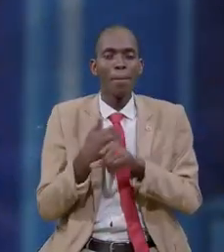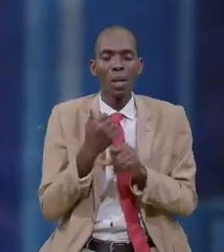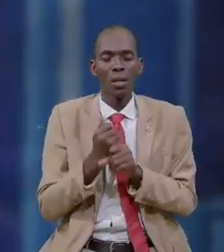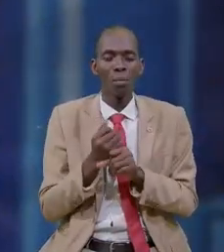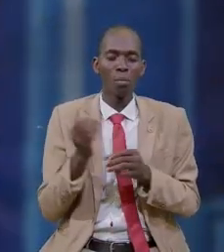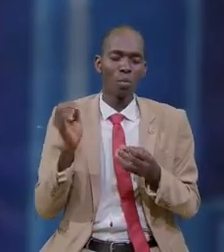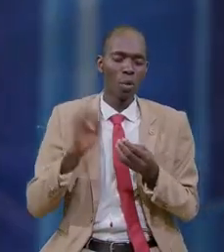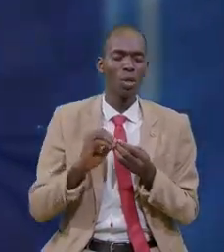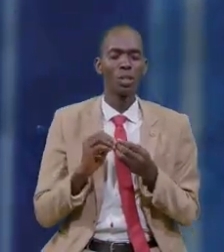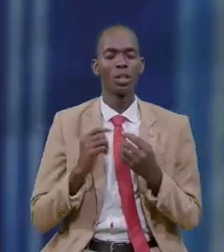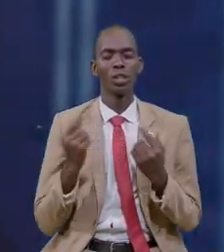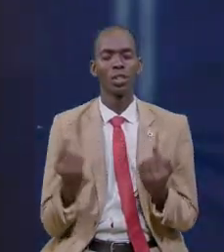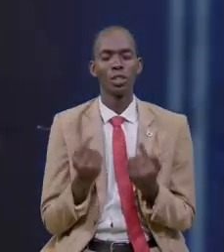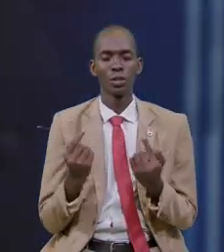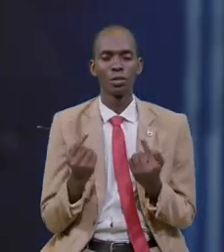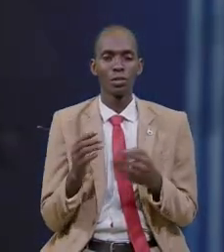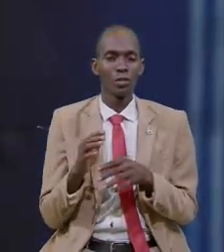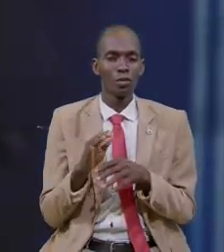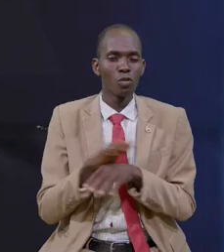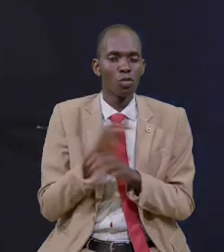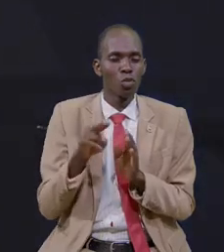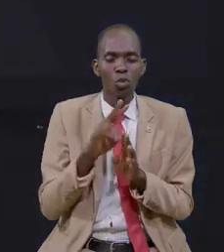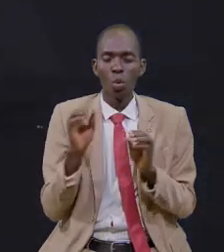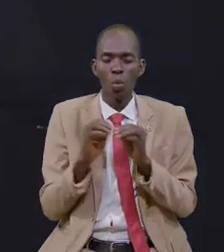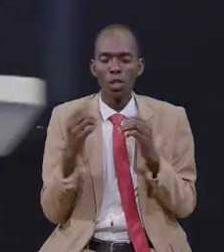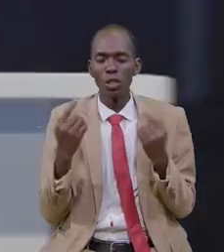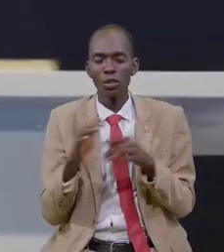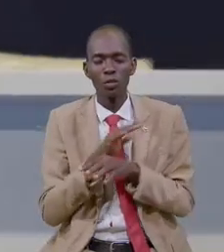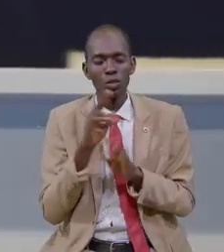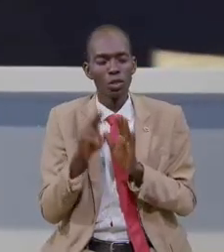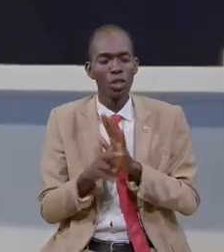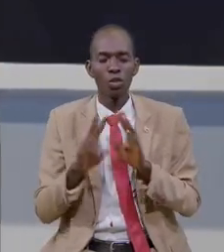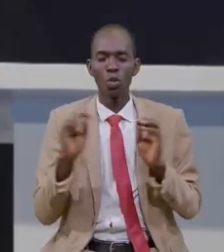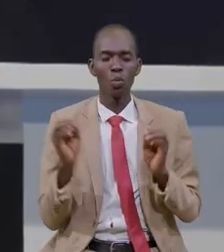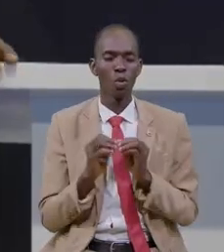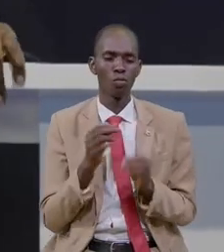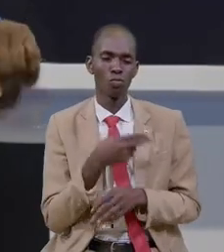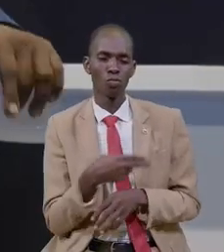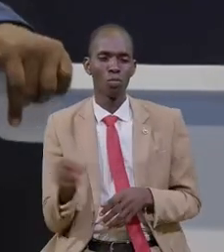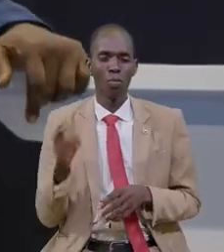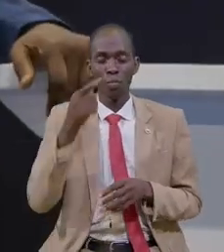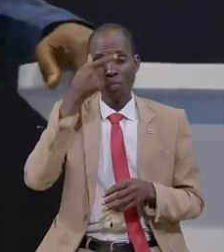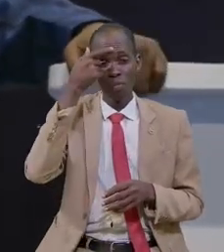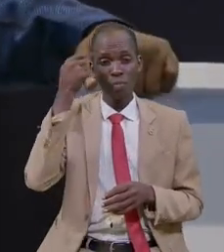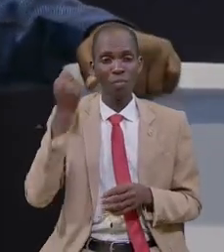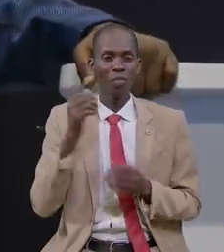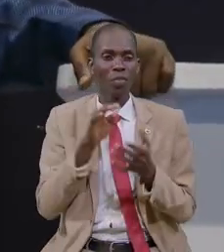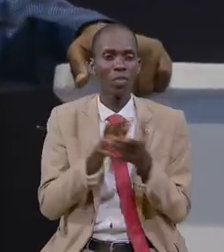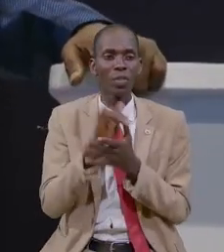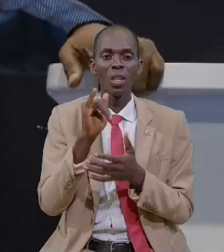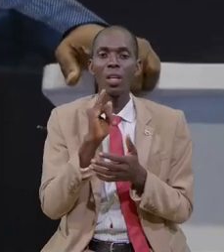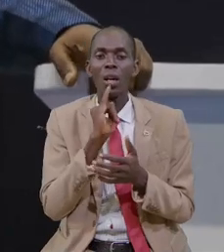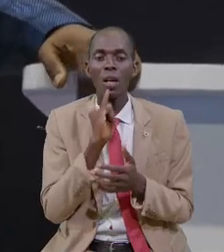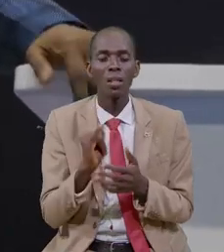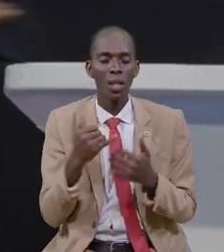Plus de vie pécheresse, plus de vie de vagabondage. Parce que la foi, C'est la